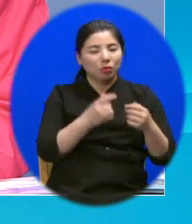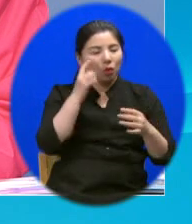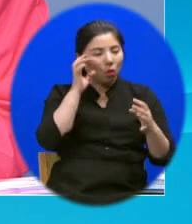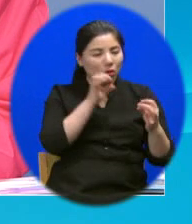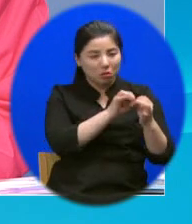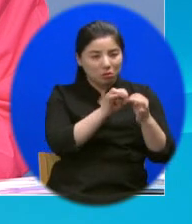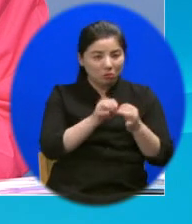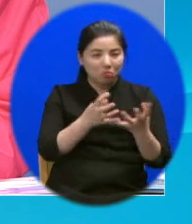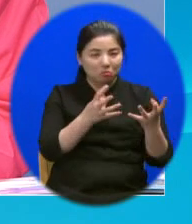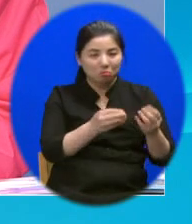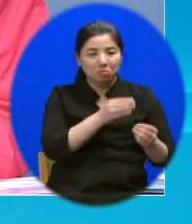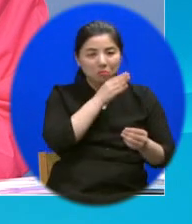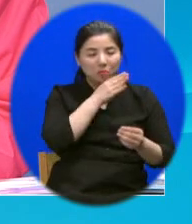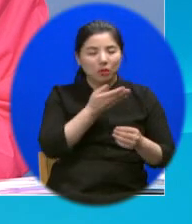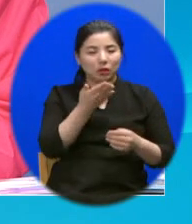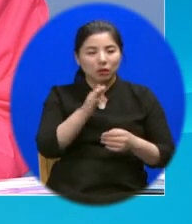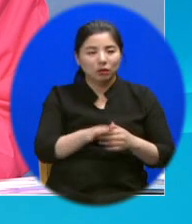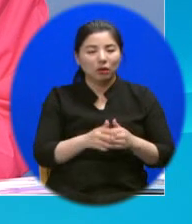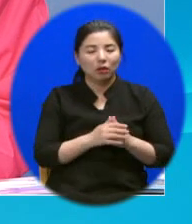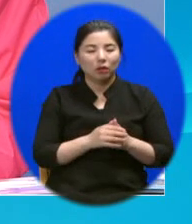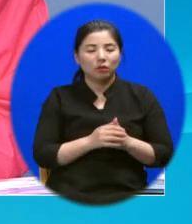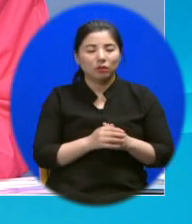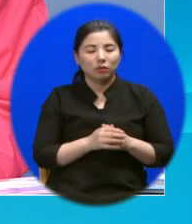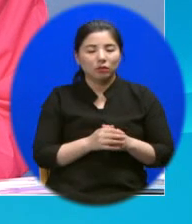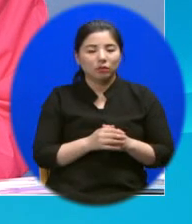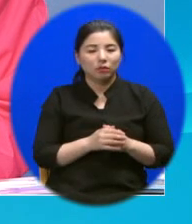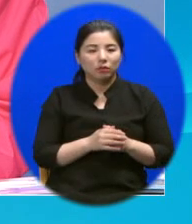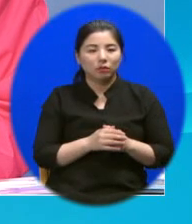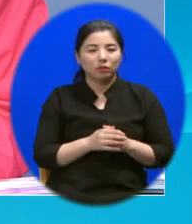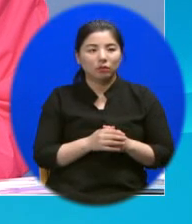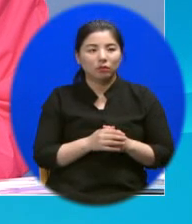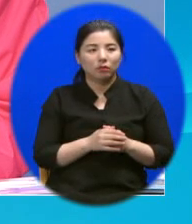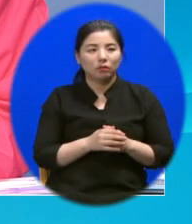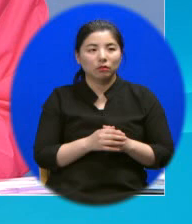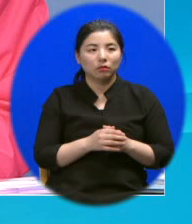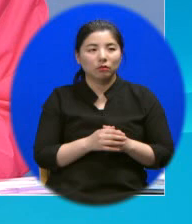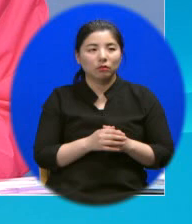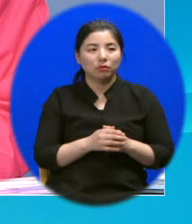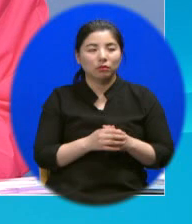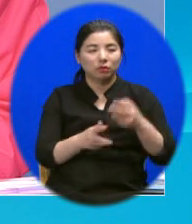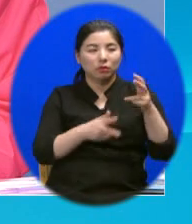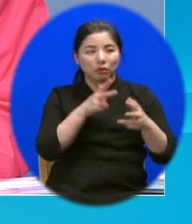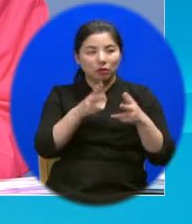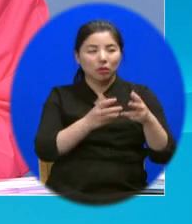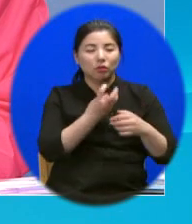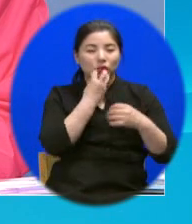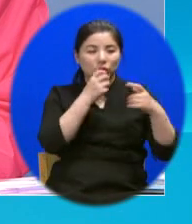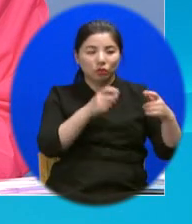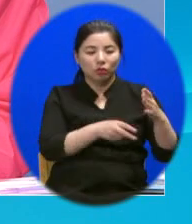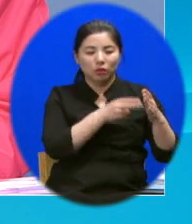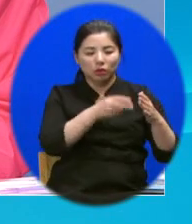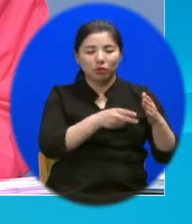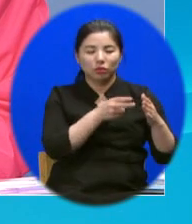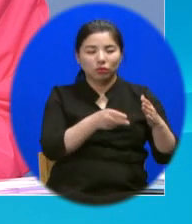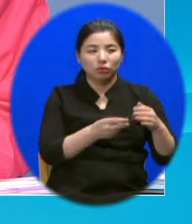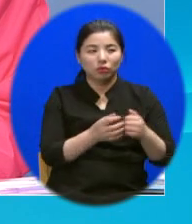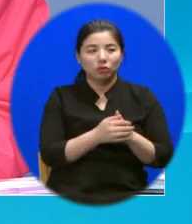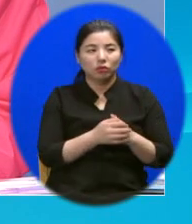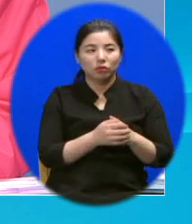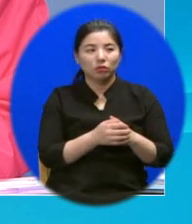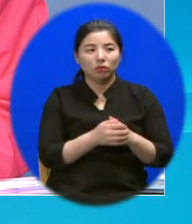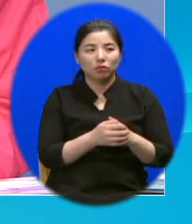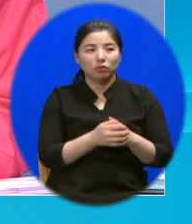형성이 되어 있습니다만 아 이 사업을 속한 대륙성 과 아